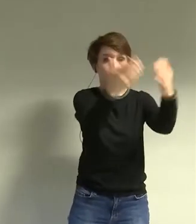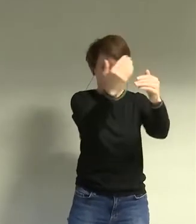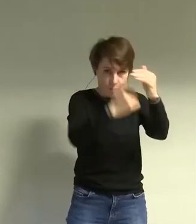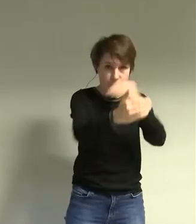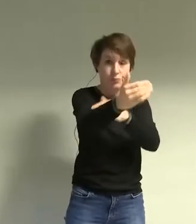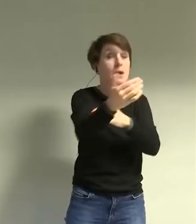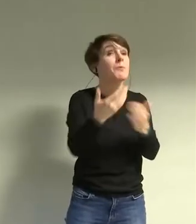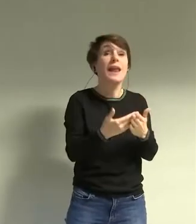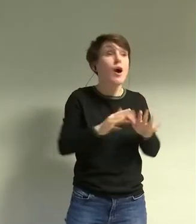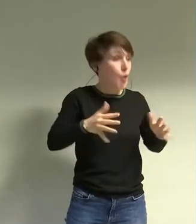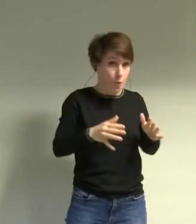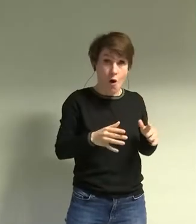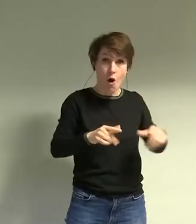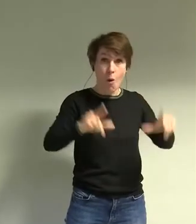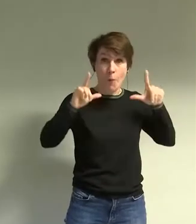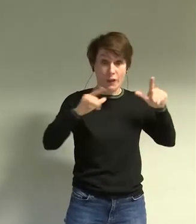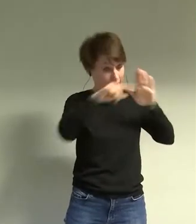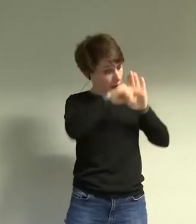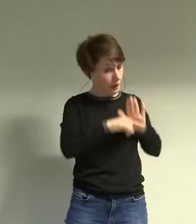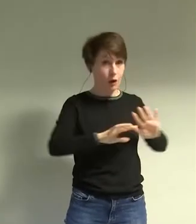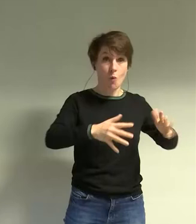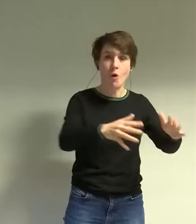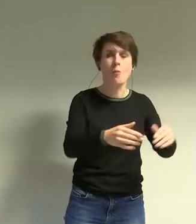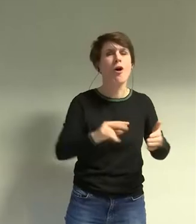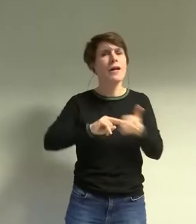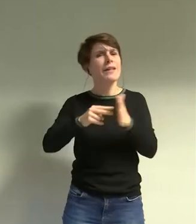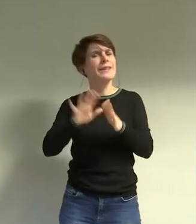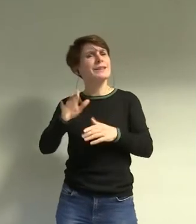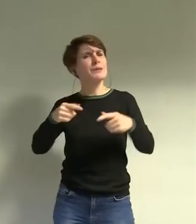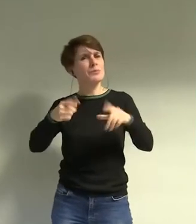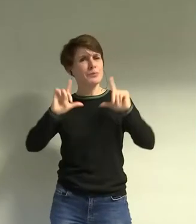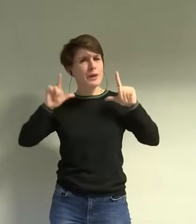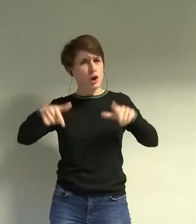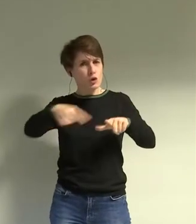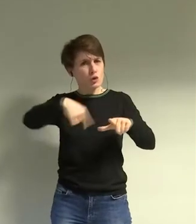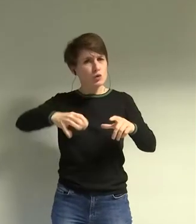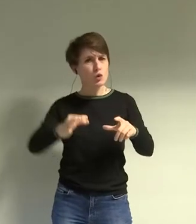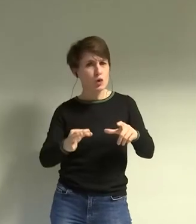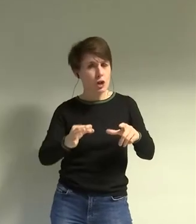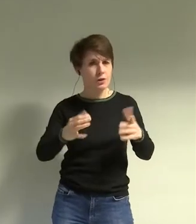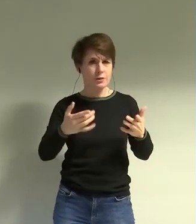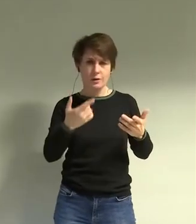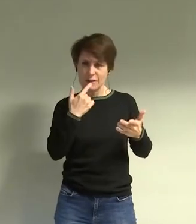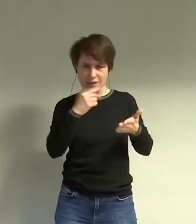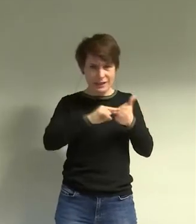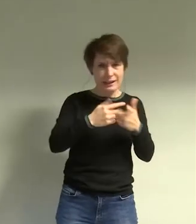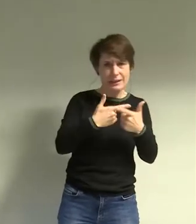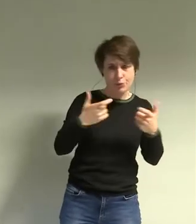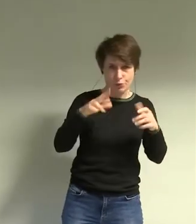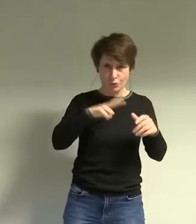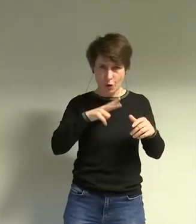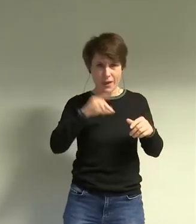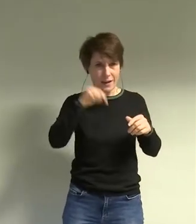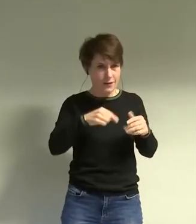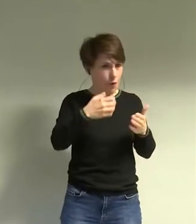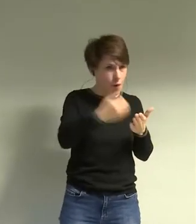se les procurer on note par exemple dans la méthodologie lui donnant deux facteurs clés de succès pour la construction d'un portrait la collecte et l'organisation des données